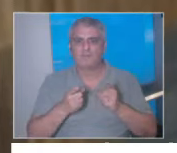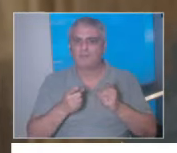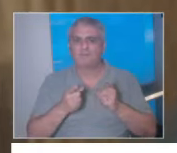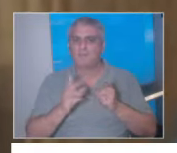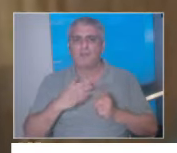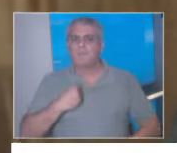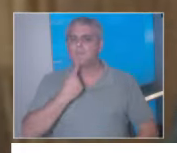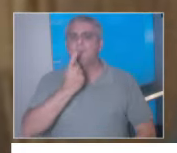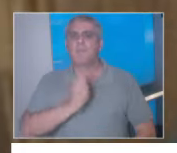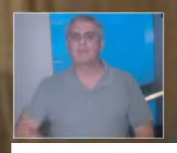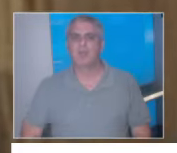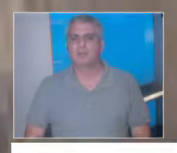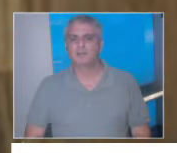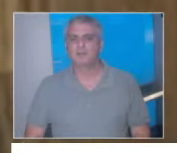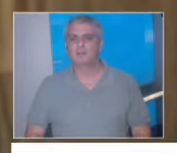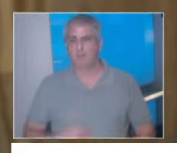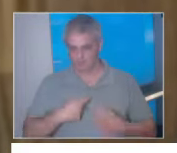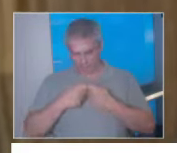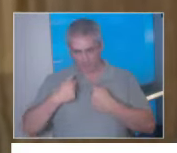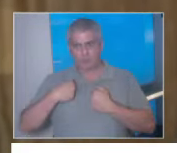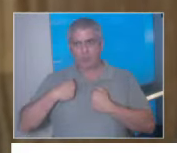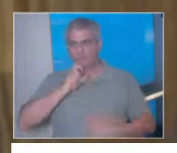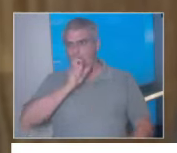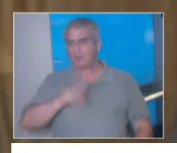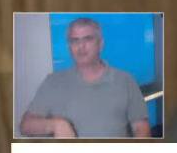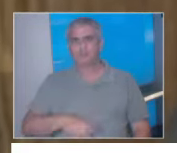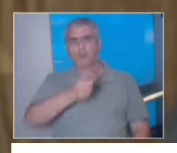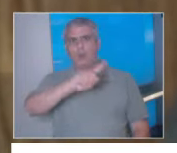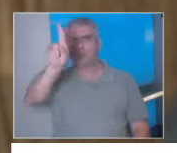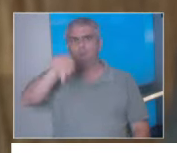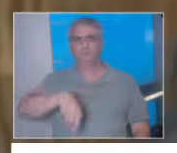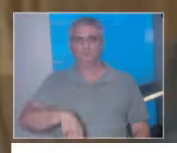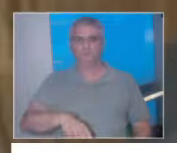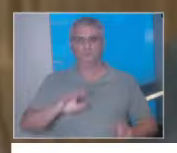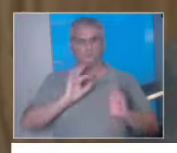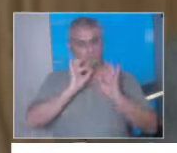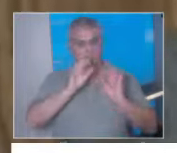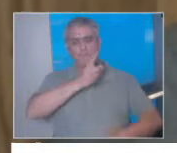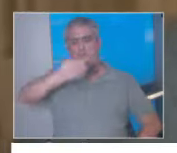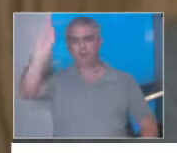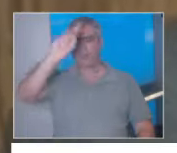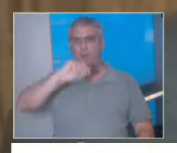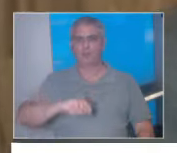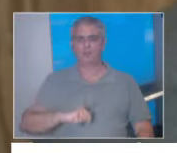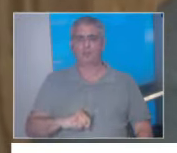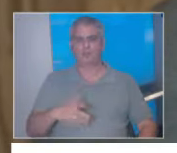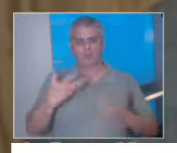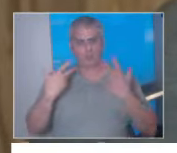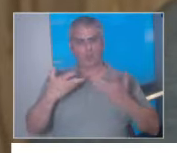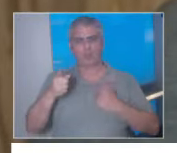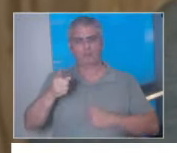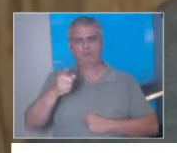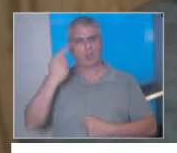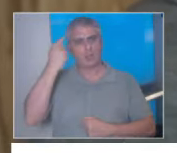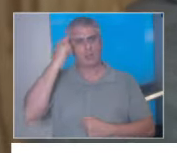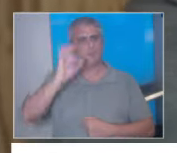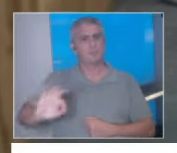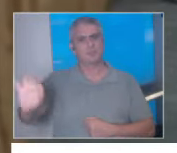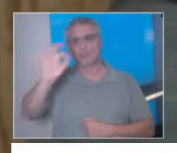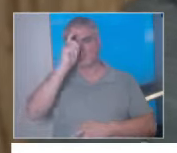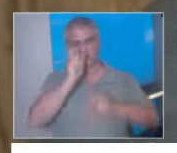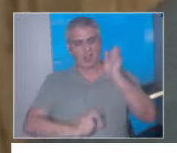אני אומר? תנועתי אשמה? לא. שום פנים ואופן. חולשת דעת